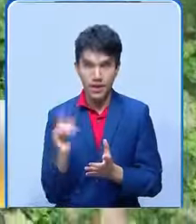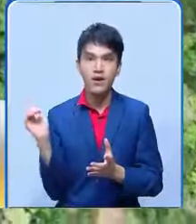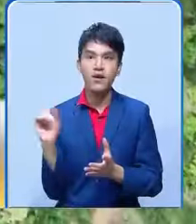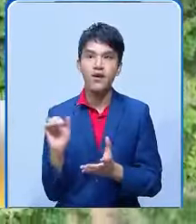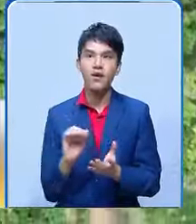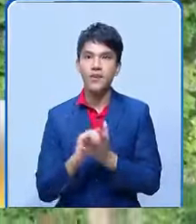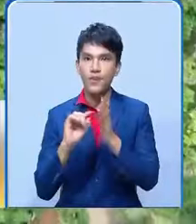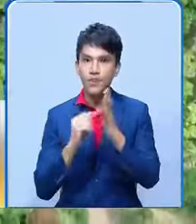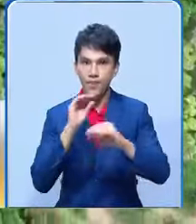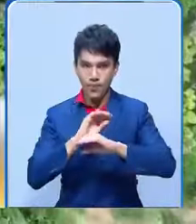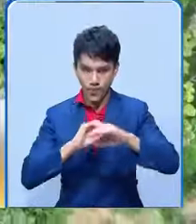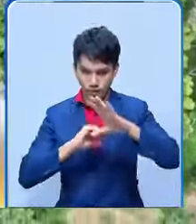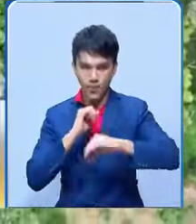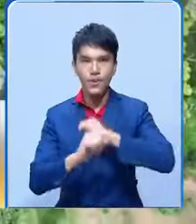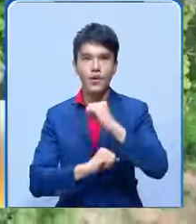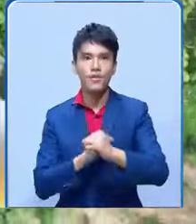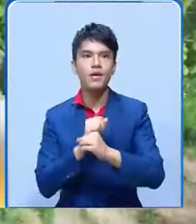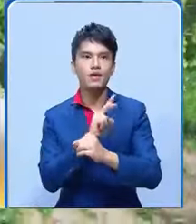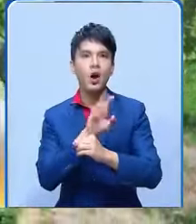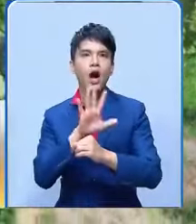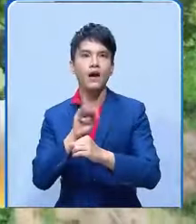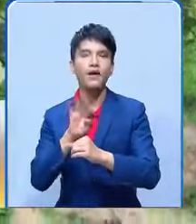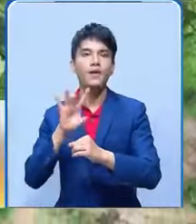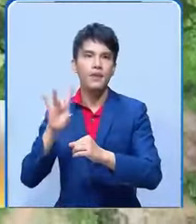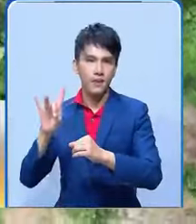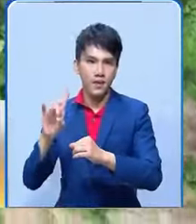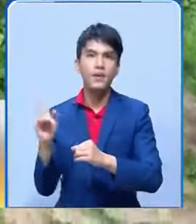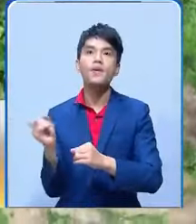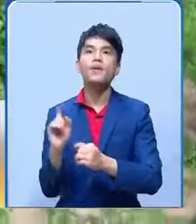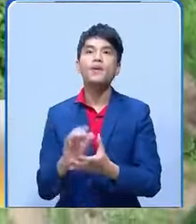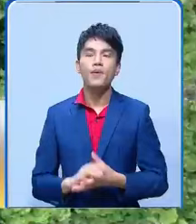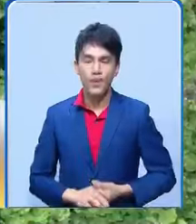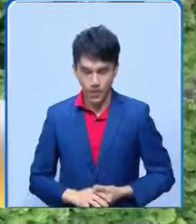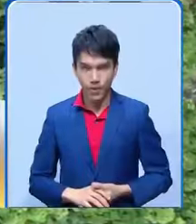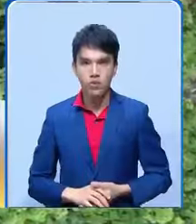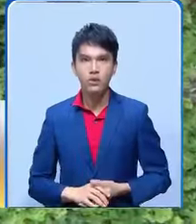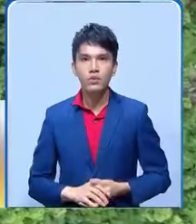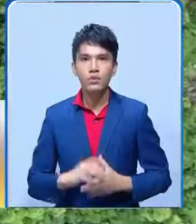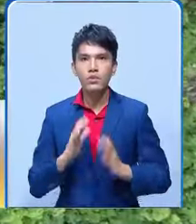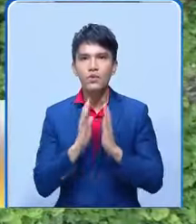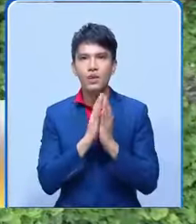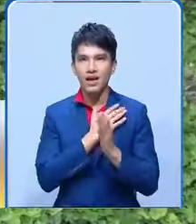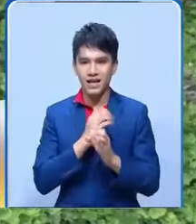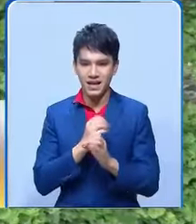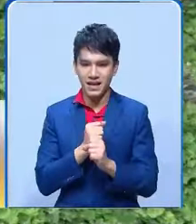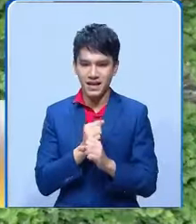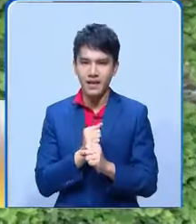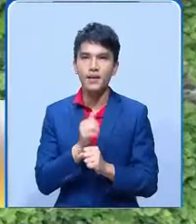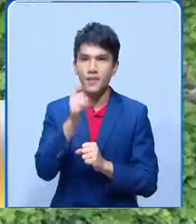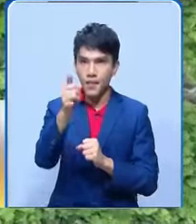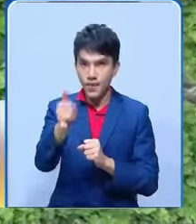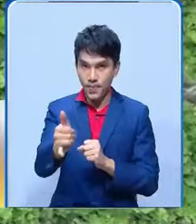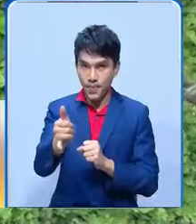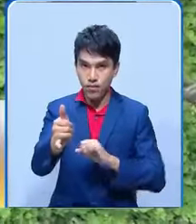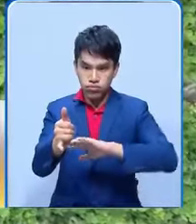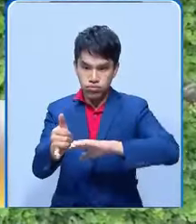เริ่มก่อสร้างเมื่อปี2548มีการปรับพื้นที่เพื่อเป็นที่ตั้งของพระใหญ่รวมถึงปรับพื้นที่เป็นลานก